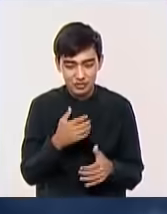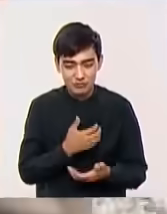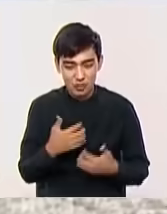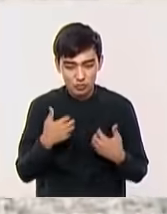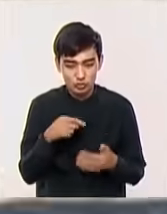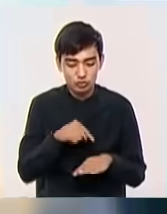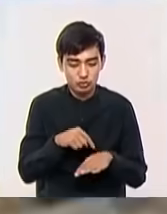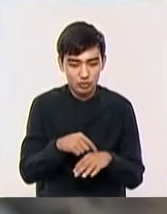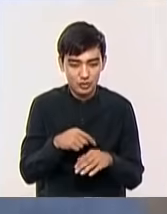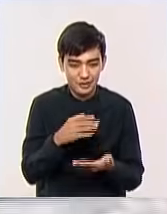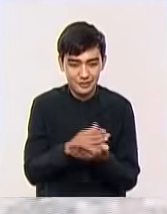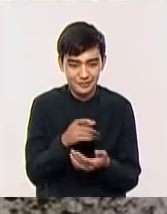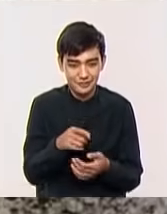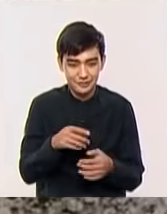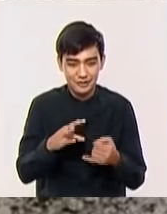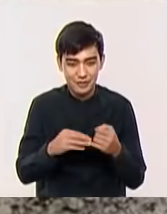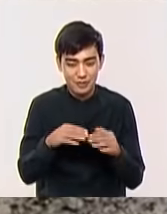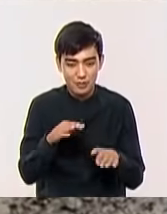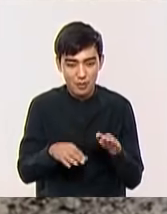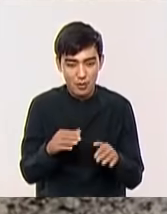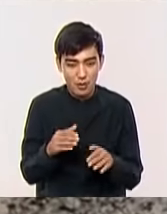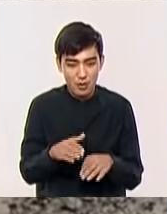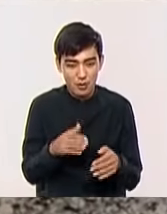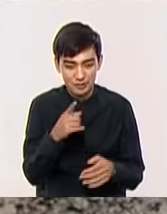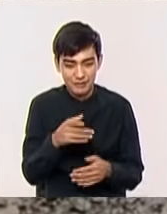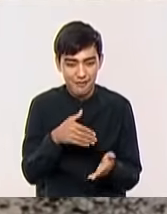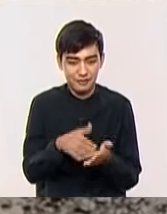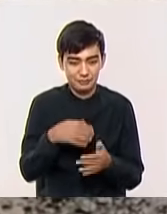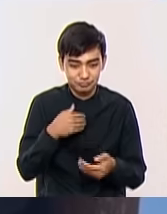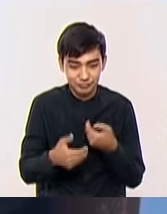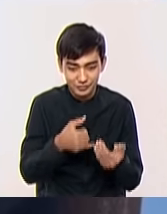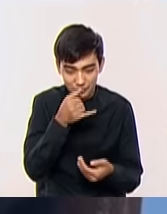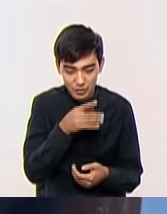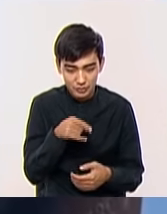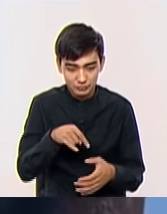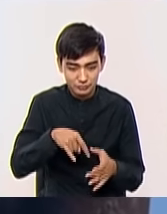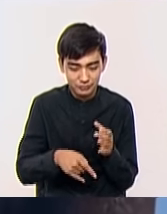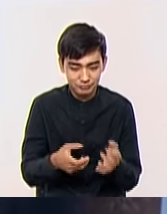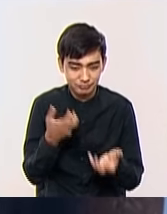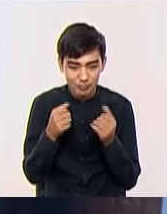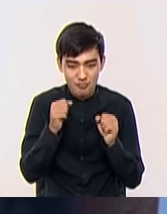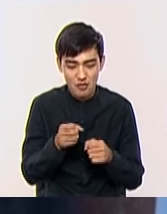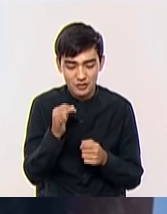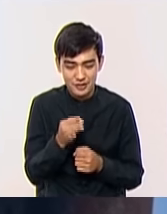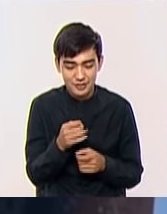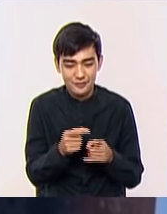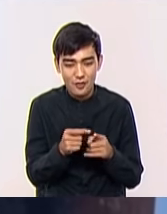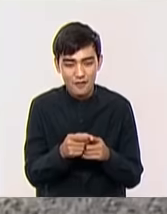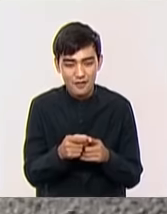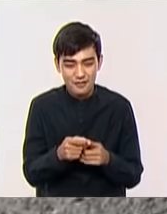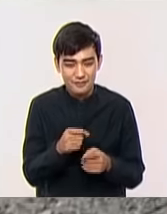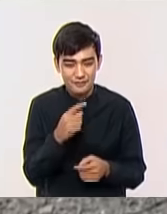отлично чувствуют пустоты под землей. И если отказываются идти, есть повод обследовать участок. А по словам